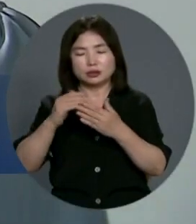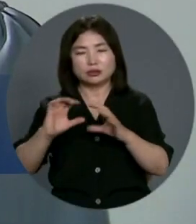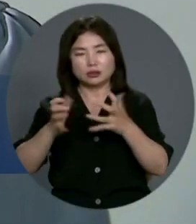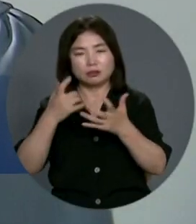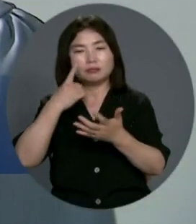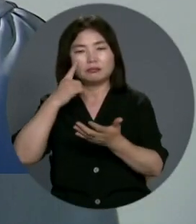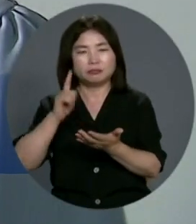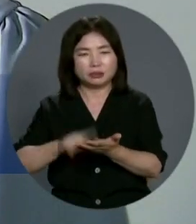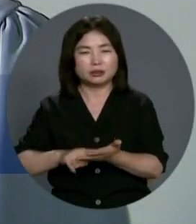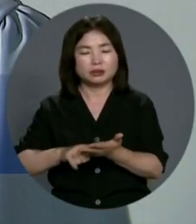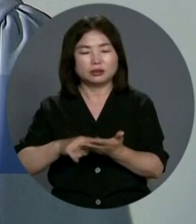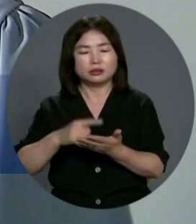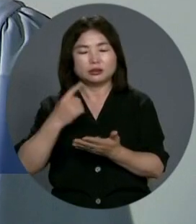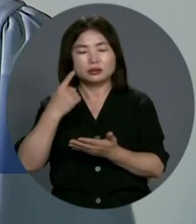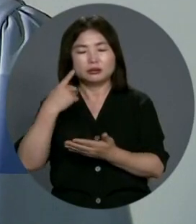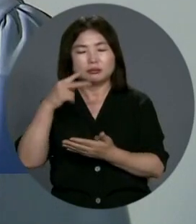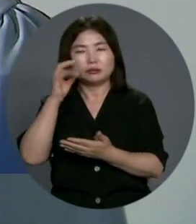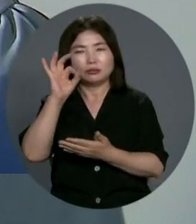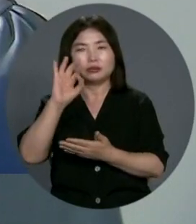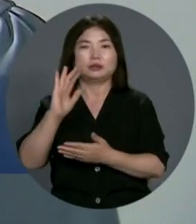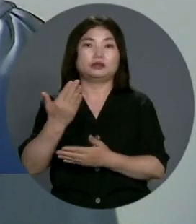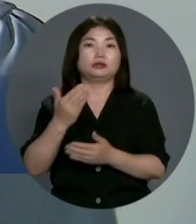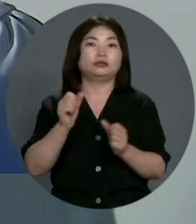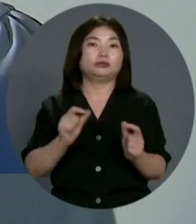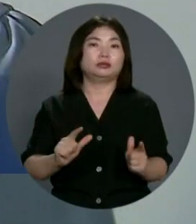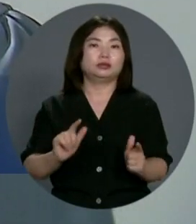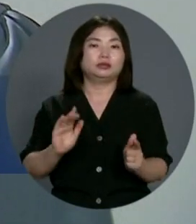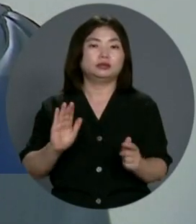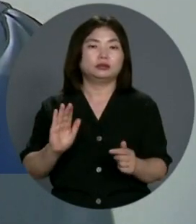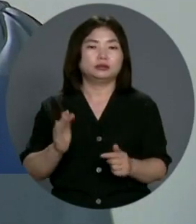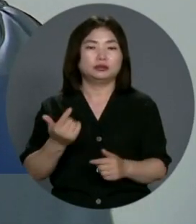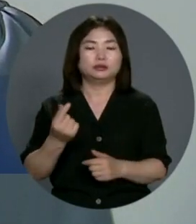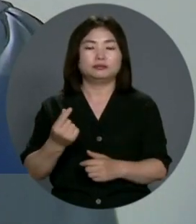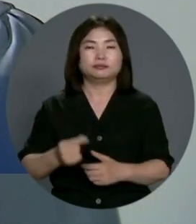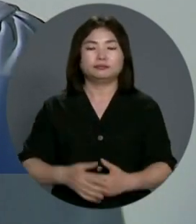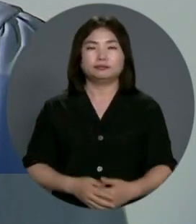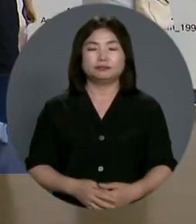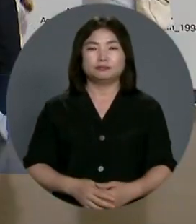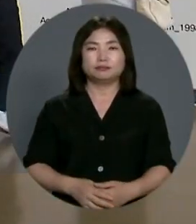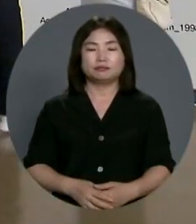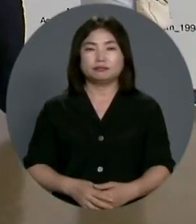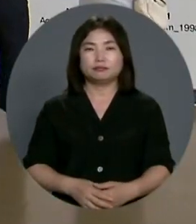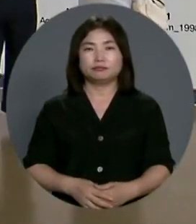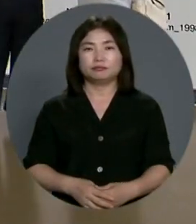무엇인가 하는 또 다른 시선으로 바라보게 되는 생각을 하게 되었습니다.